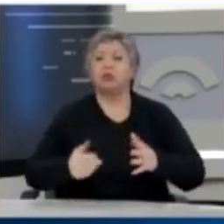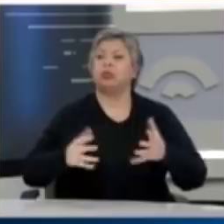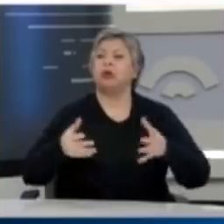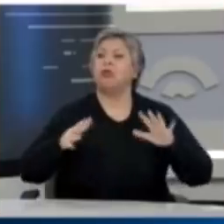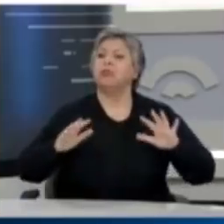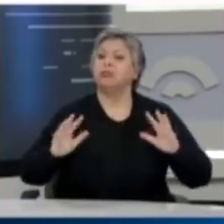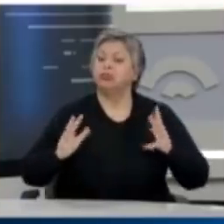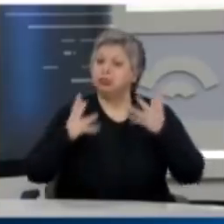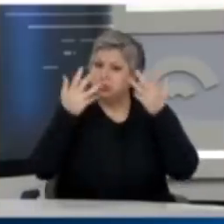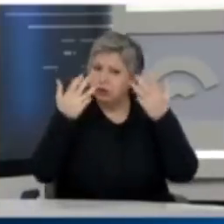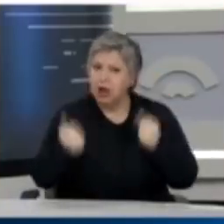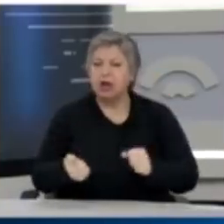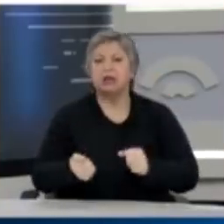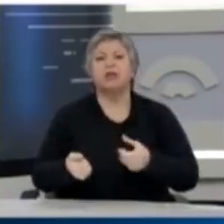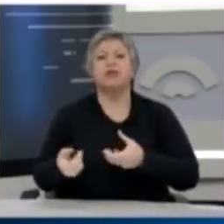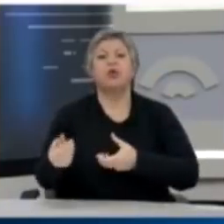το δικαίωμα του